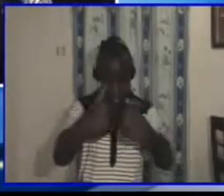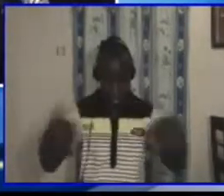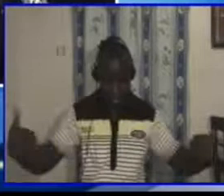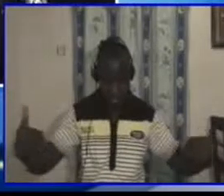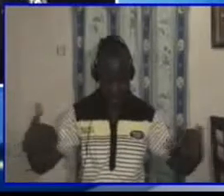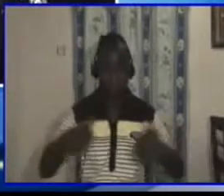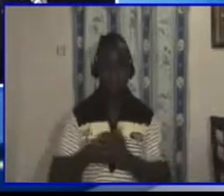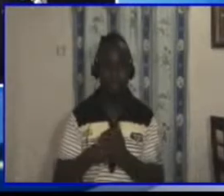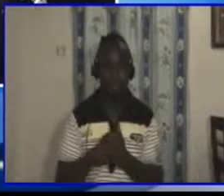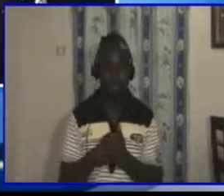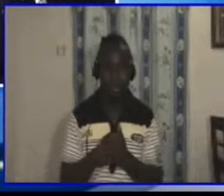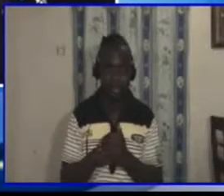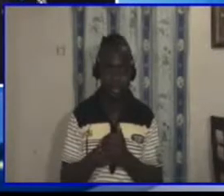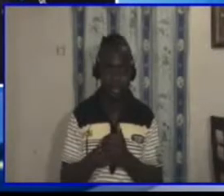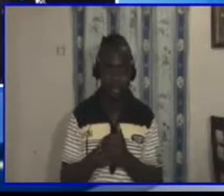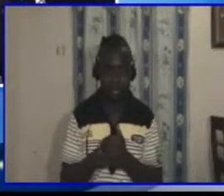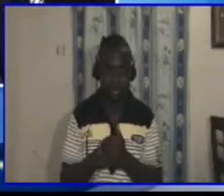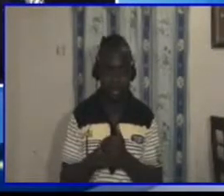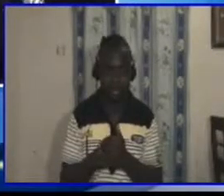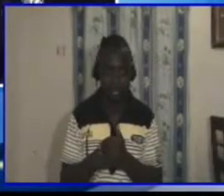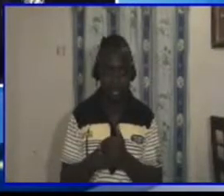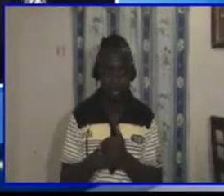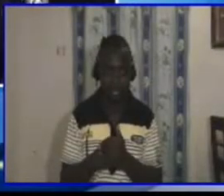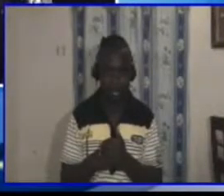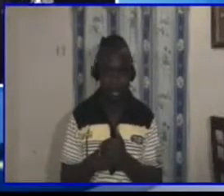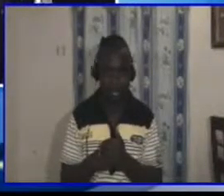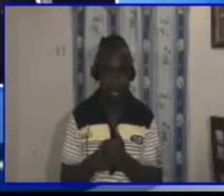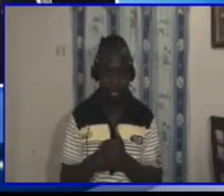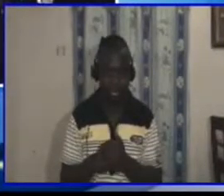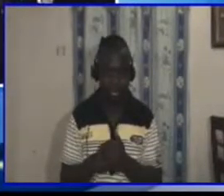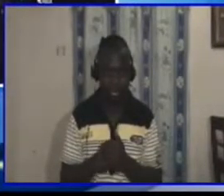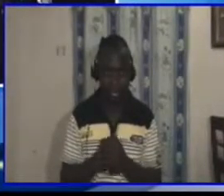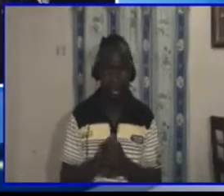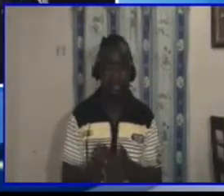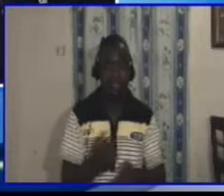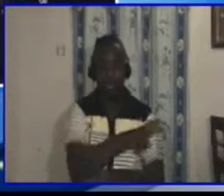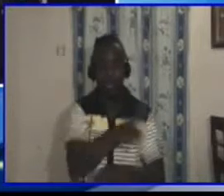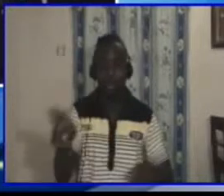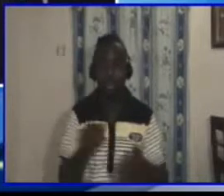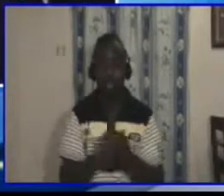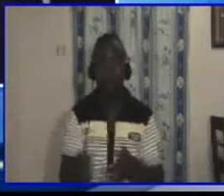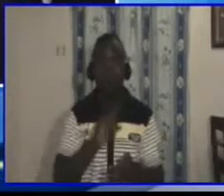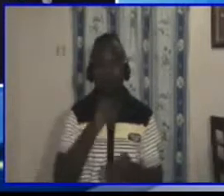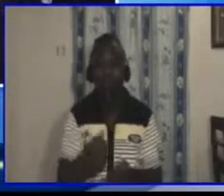ogni falso e insegnamento causa divisioni